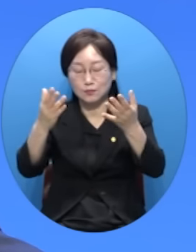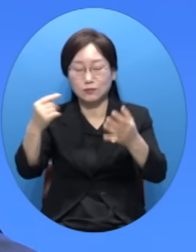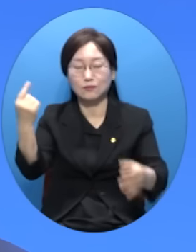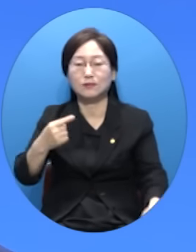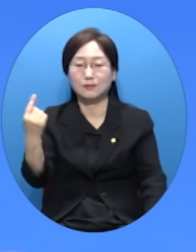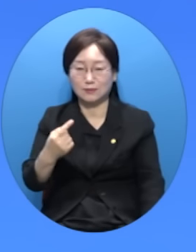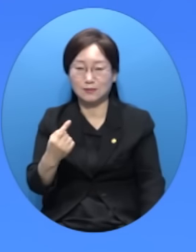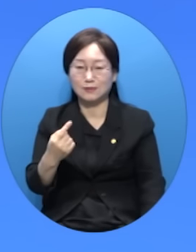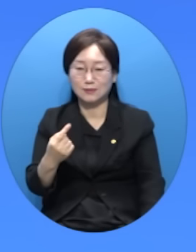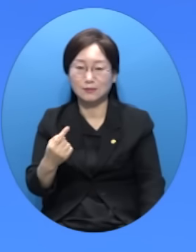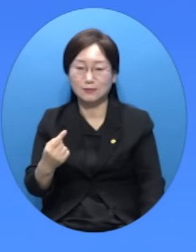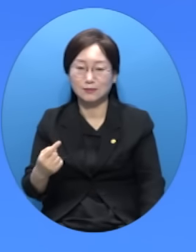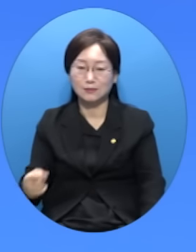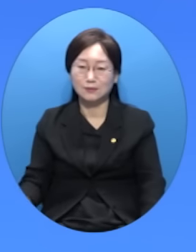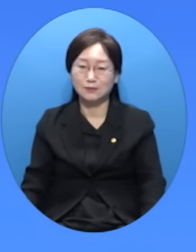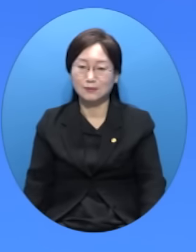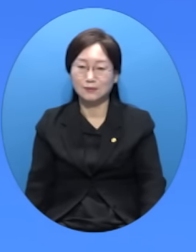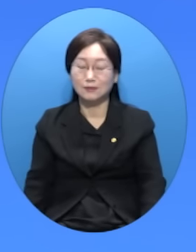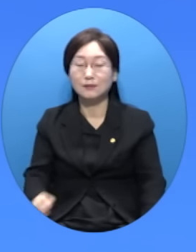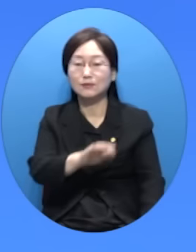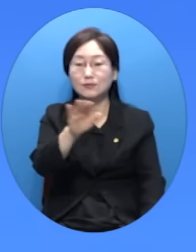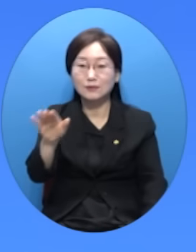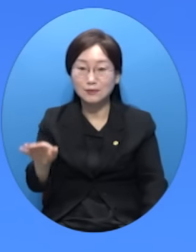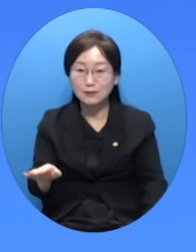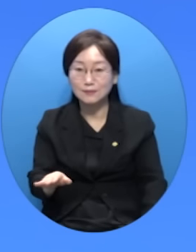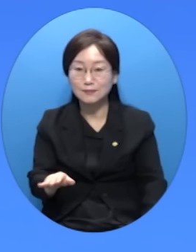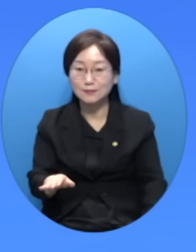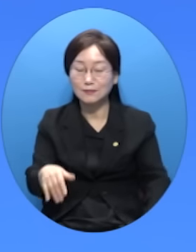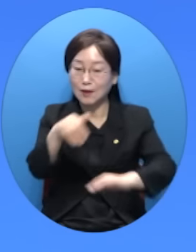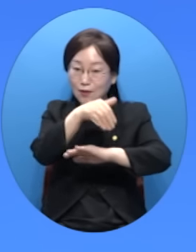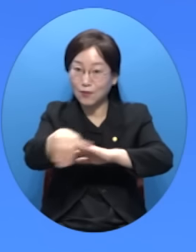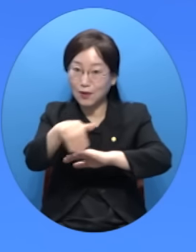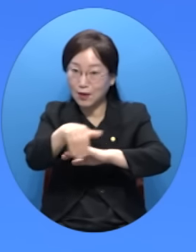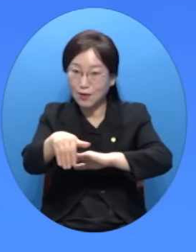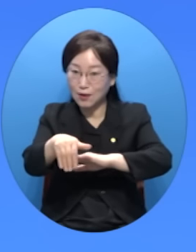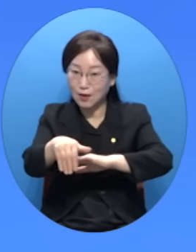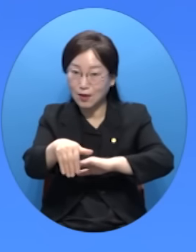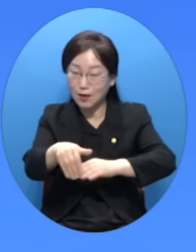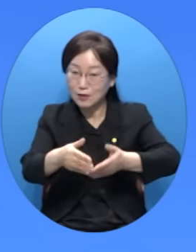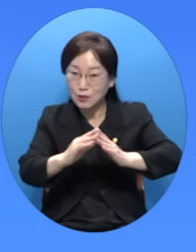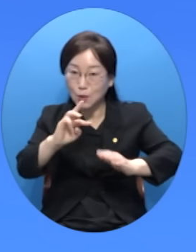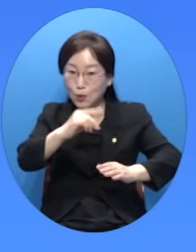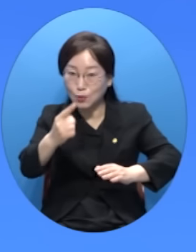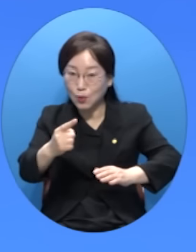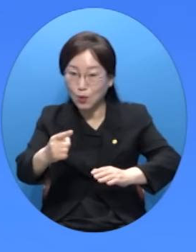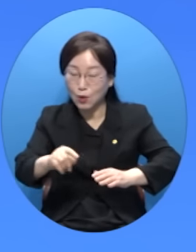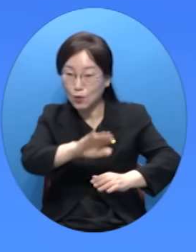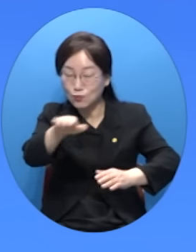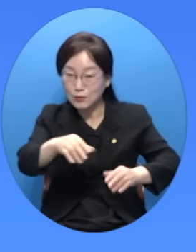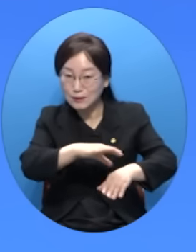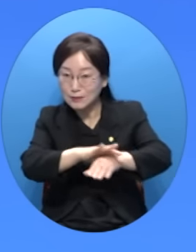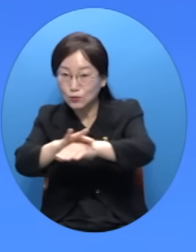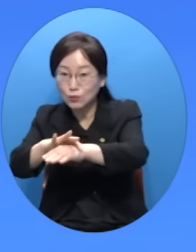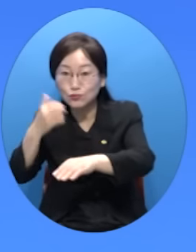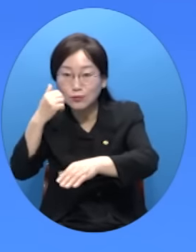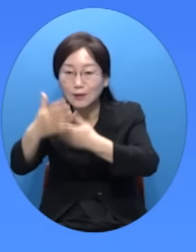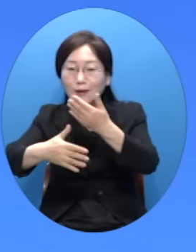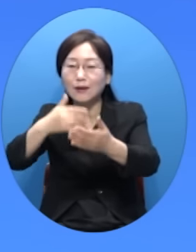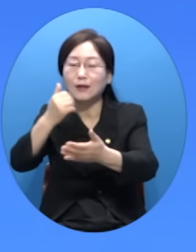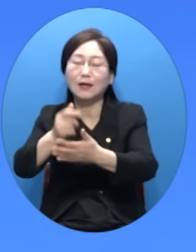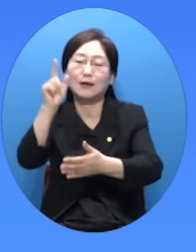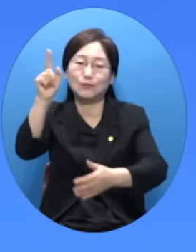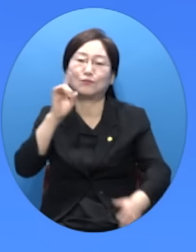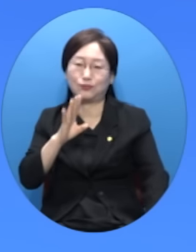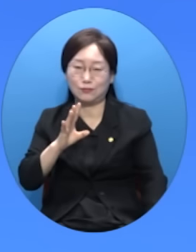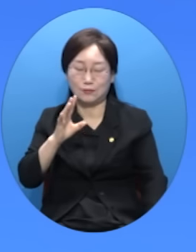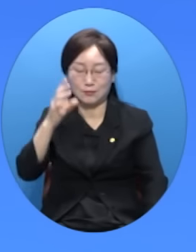다가오게 되는 것입니다. 우리가 계획을 세울지라도 우리의 발걸음을 인도하시는 분은 우리 하나님 한 분뿐이신 것을 잊지 않게